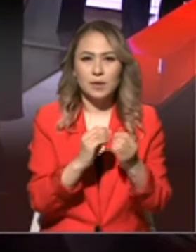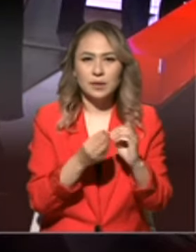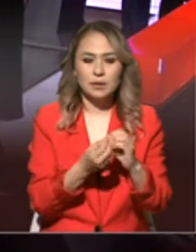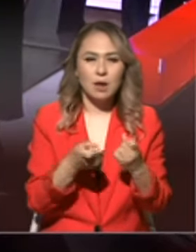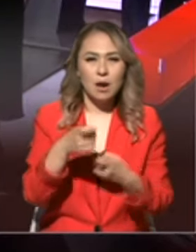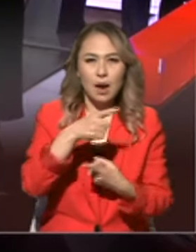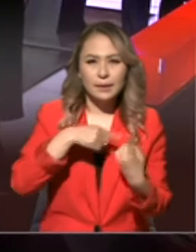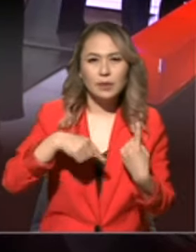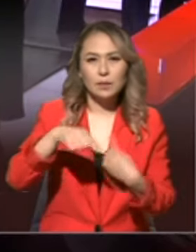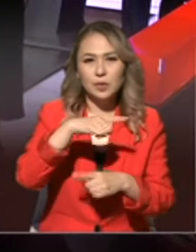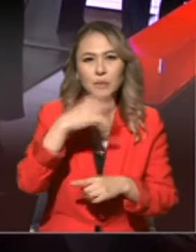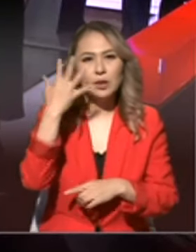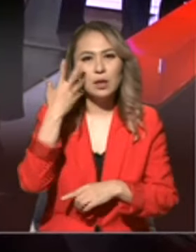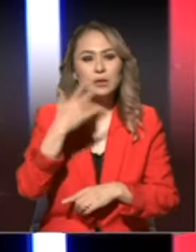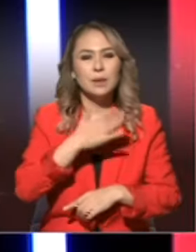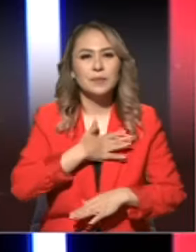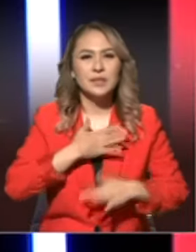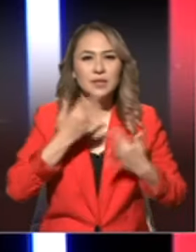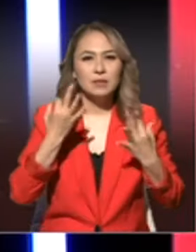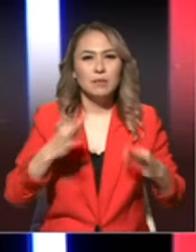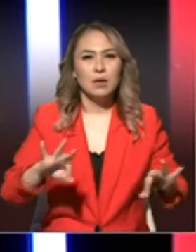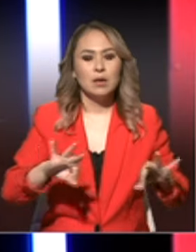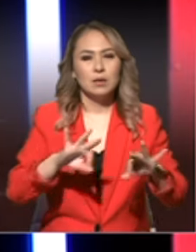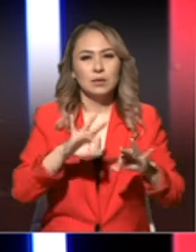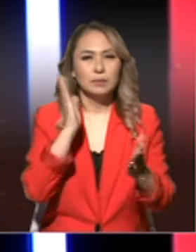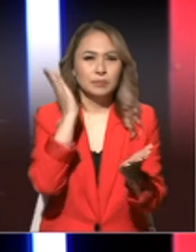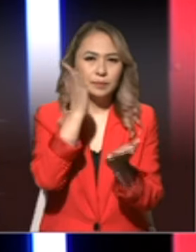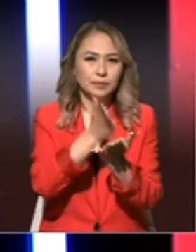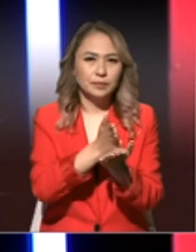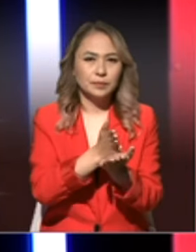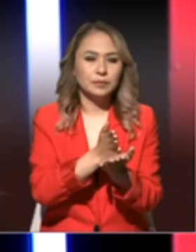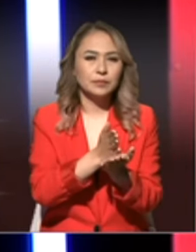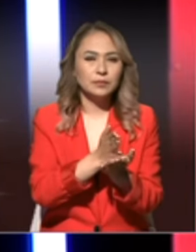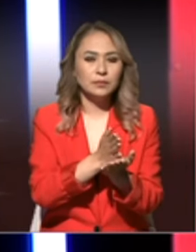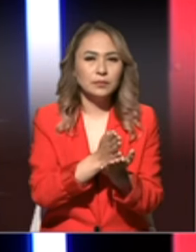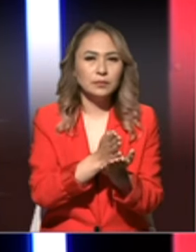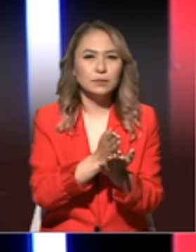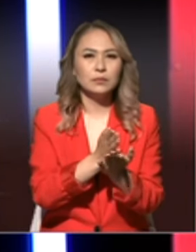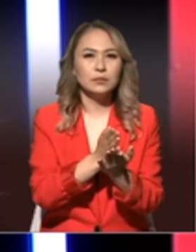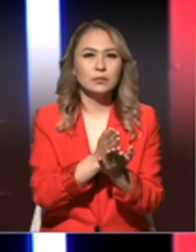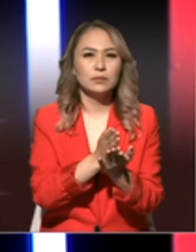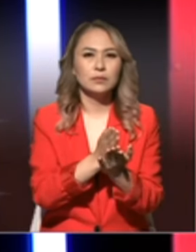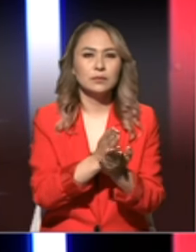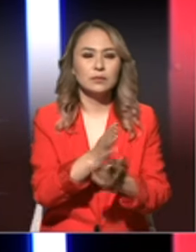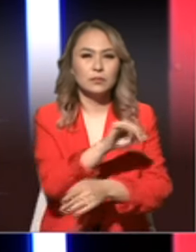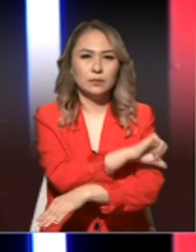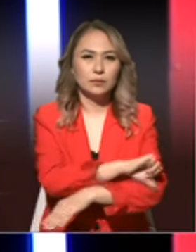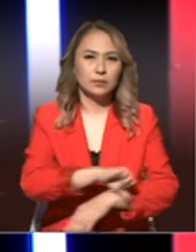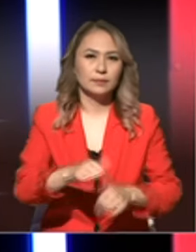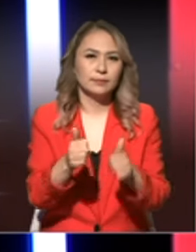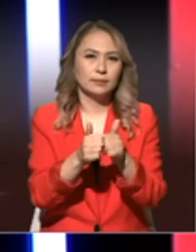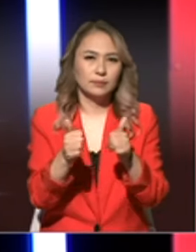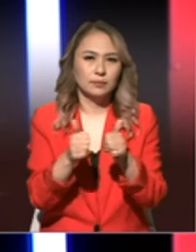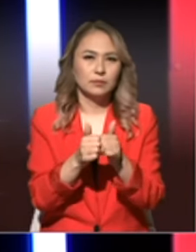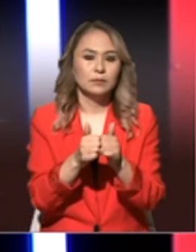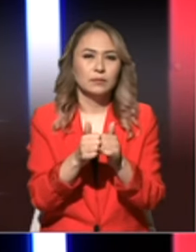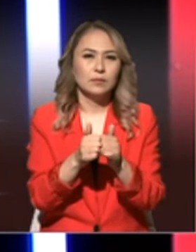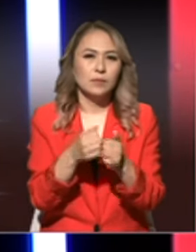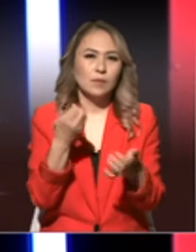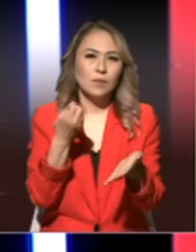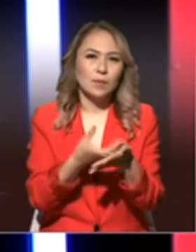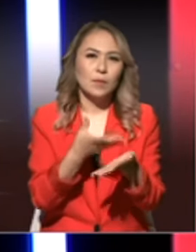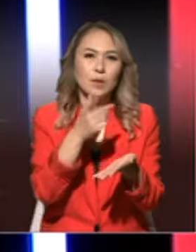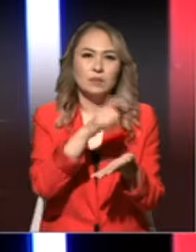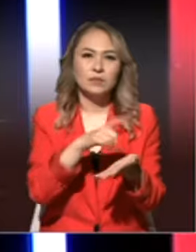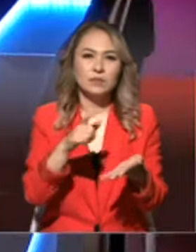Айналып айналып келген кезде бұл енді біздің демографиялық ахуалымызға тікелей әсер ететін жағдай, шекара маңы деген сияқты. Қымбат